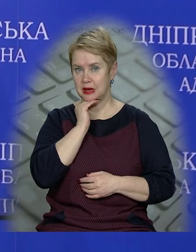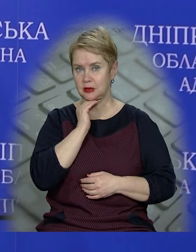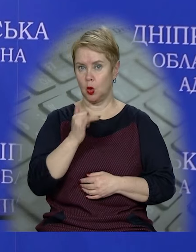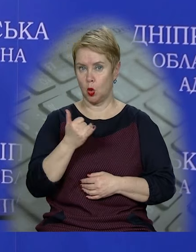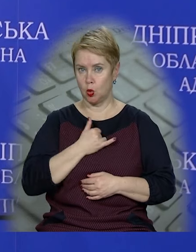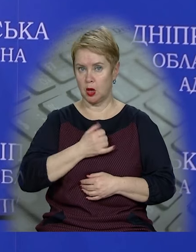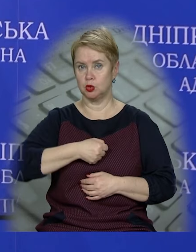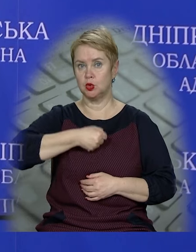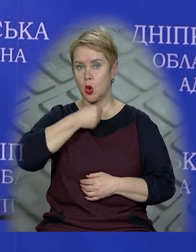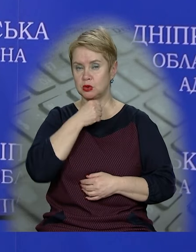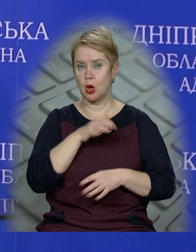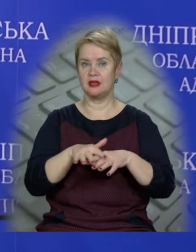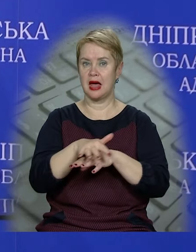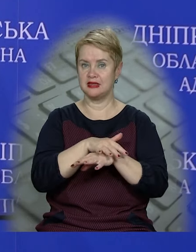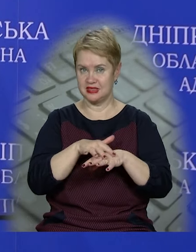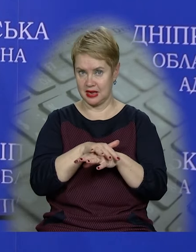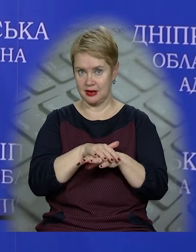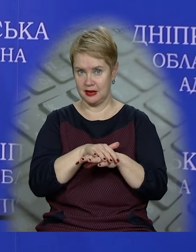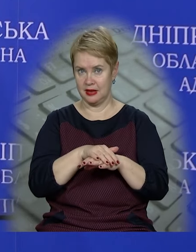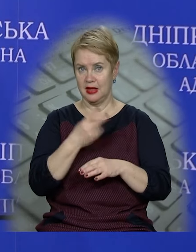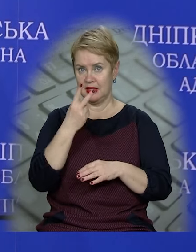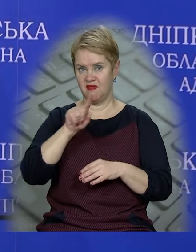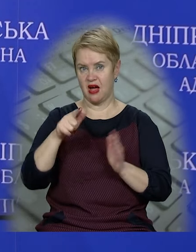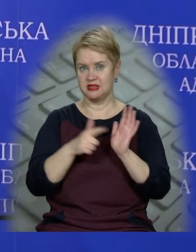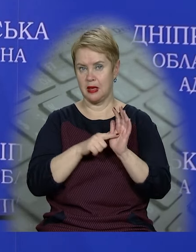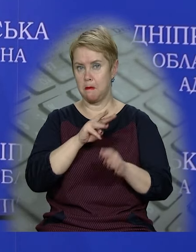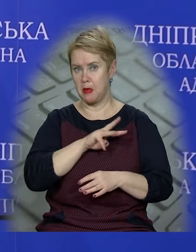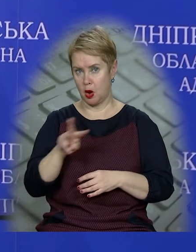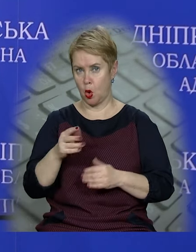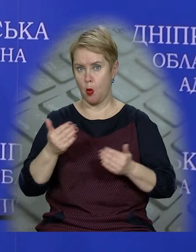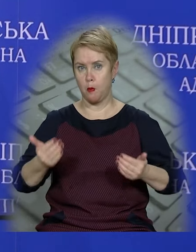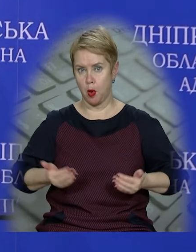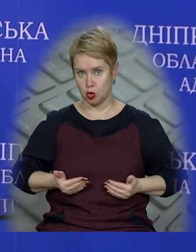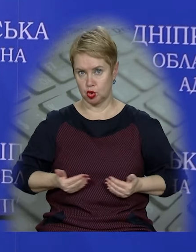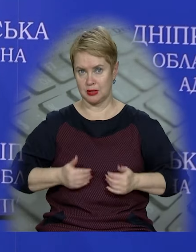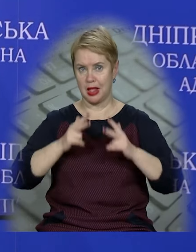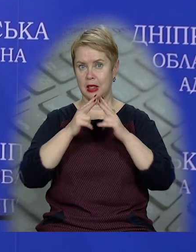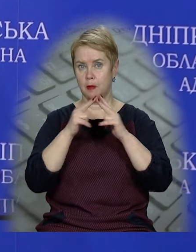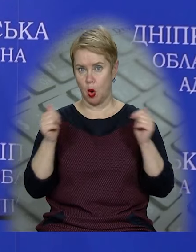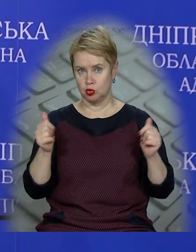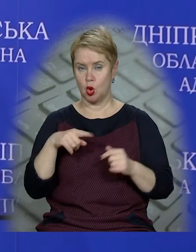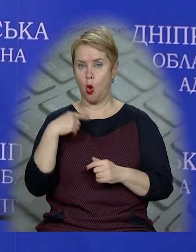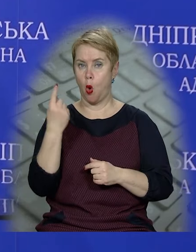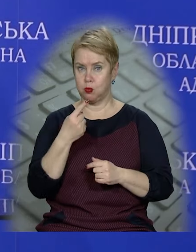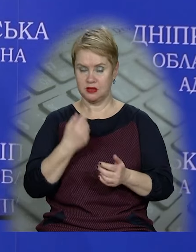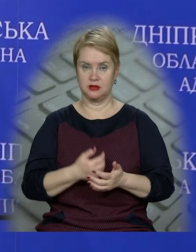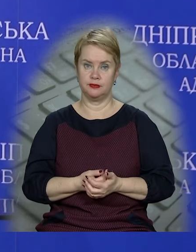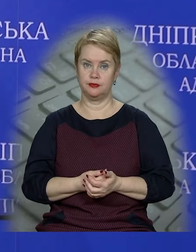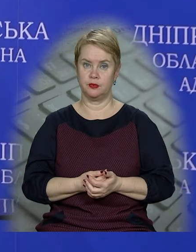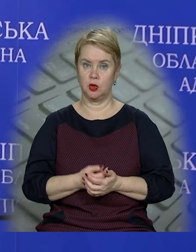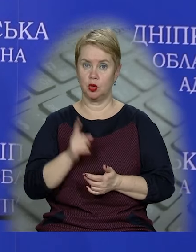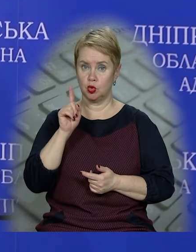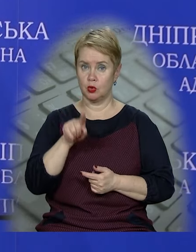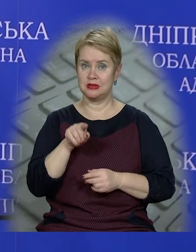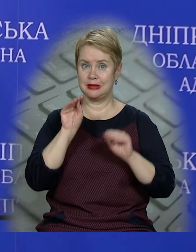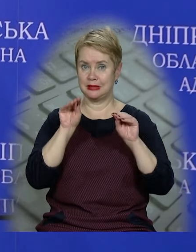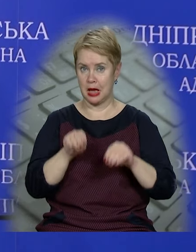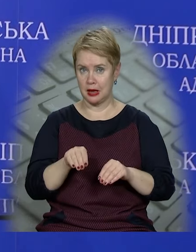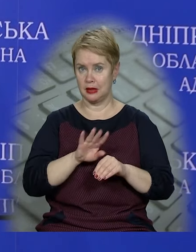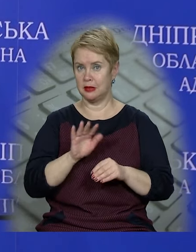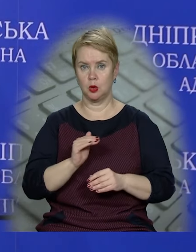нас дорослого населення 2,7 мільйона проживає на Дніпропетровській області. Тому ці дані,